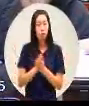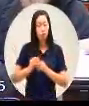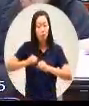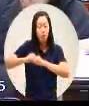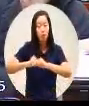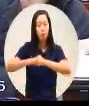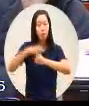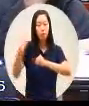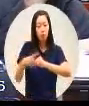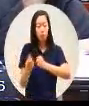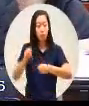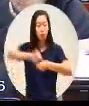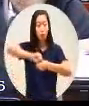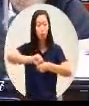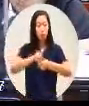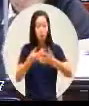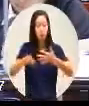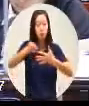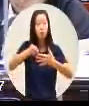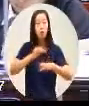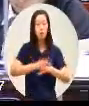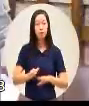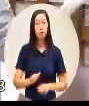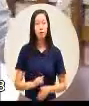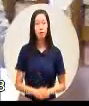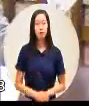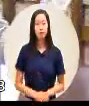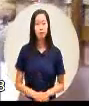是我们的一个共同期待。是。